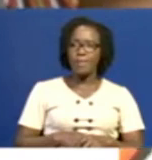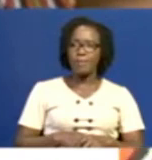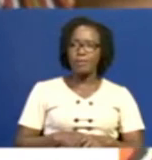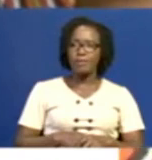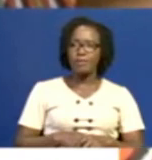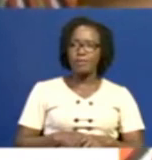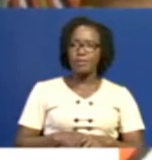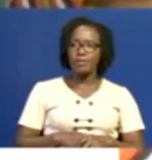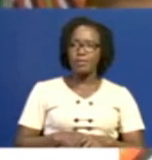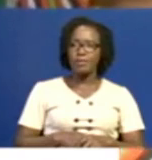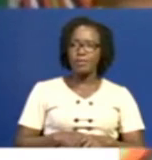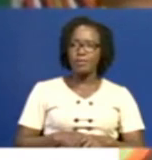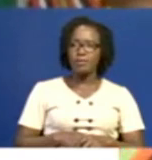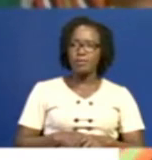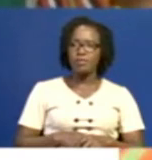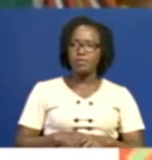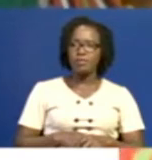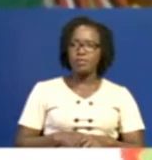ard